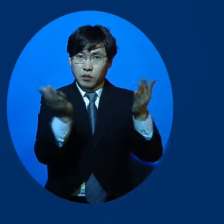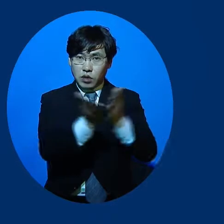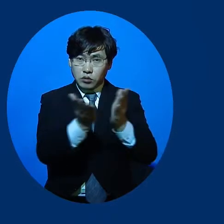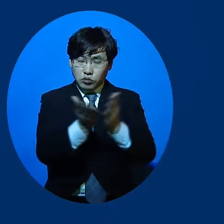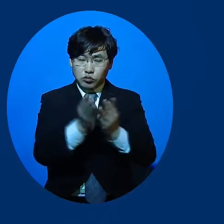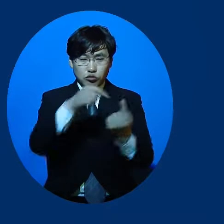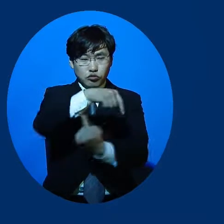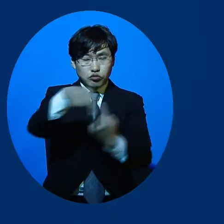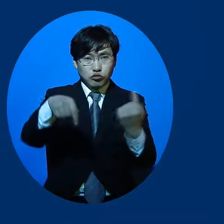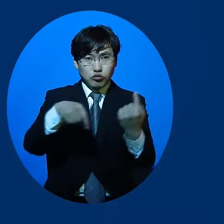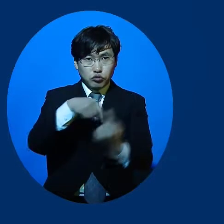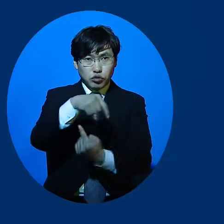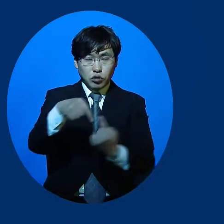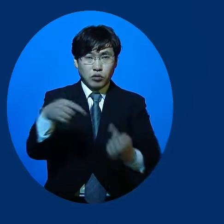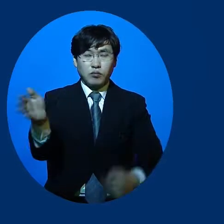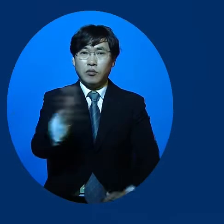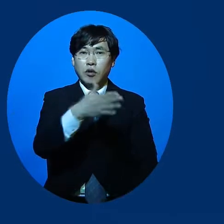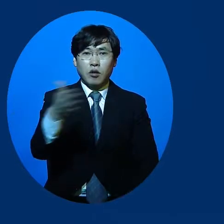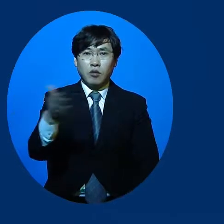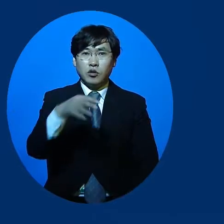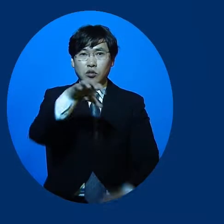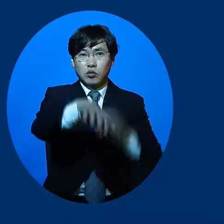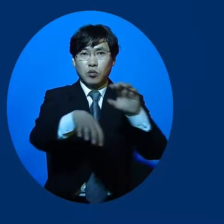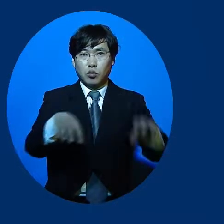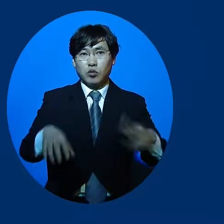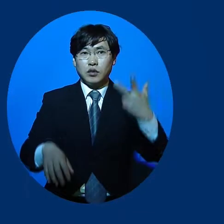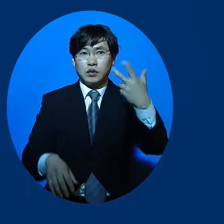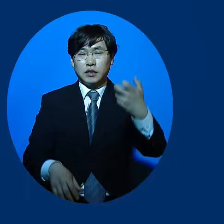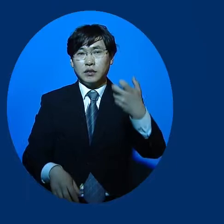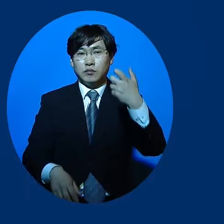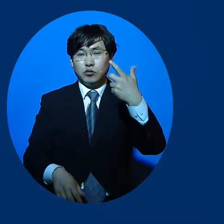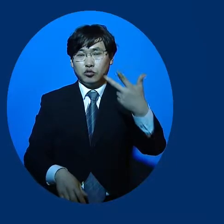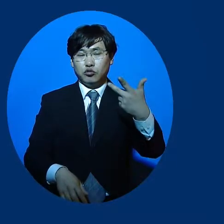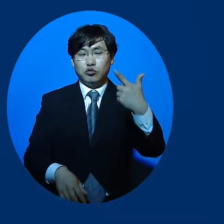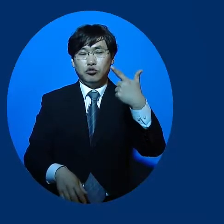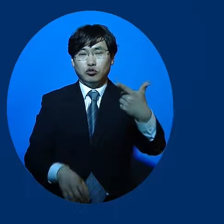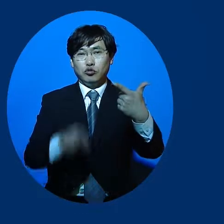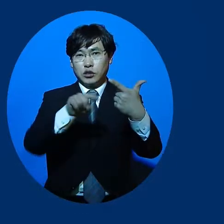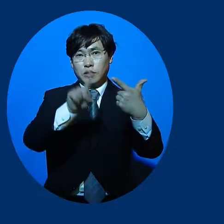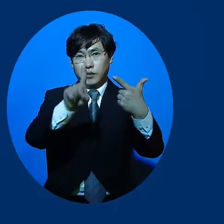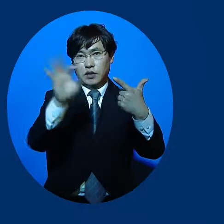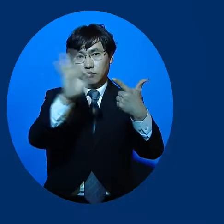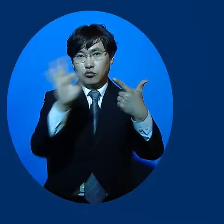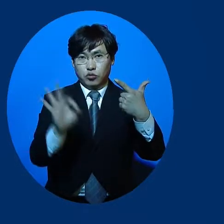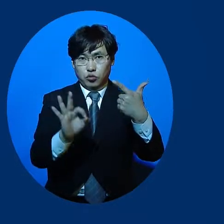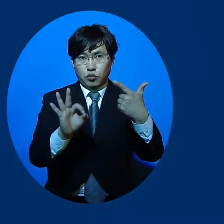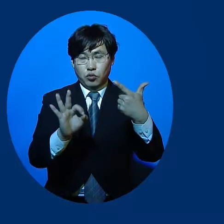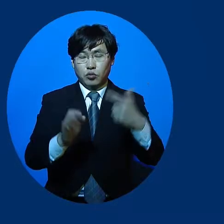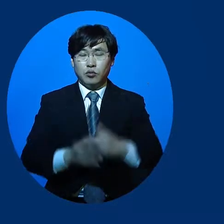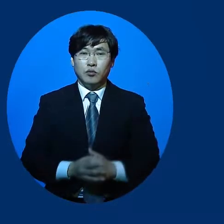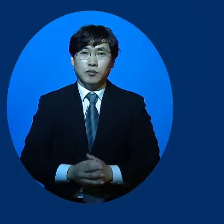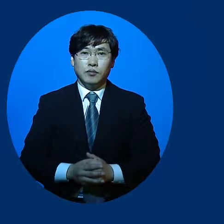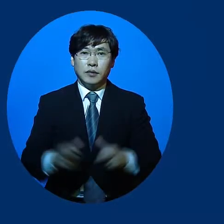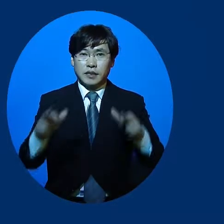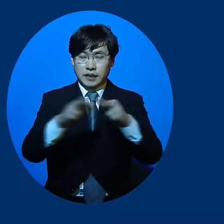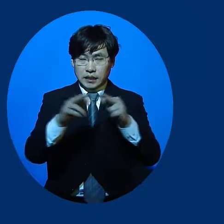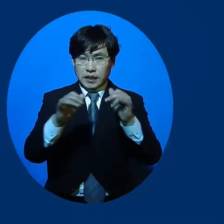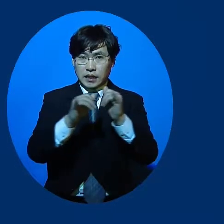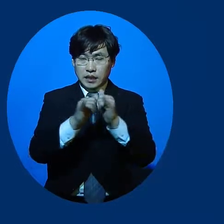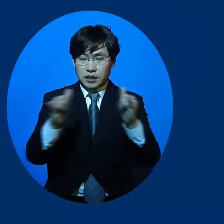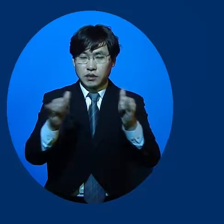프로그램도 운영하지 않는 국민체육센터가 76.1%로 나타났습니다. 뿐만 아니라 장애인 프로그램을